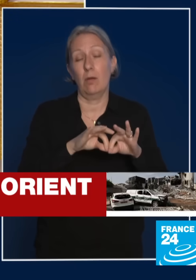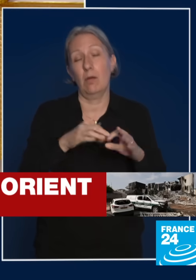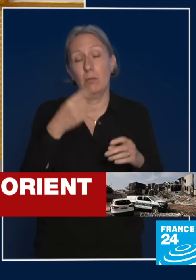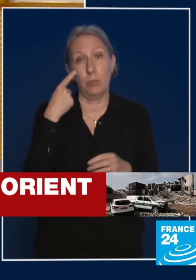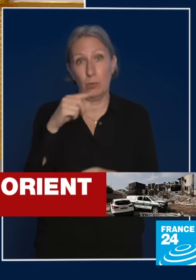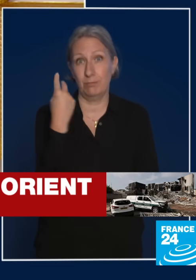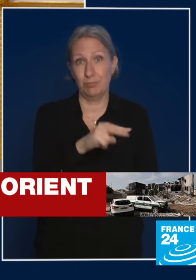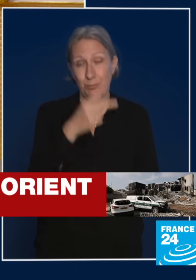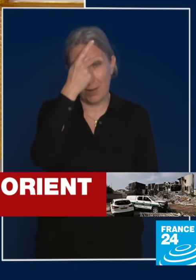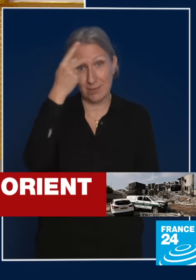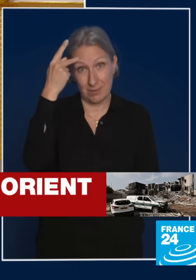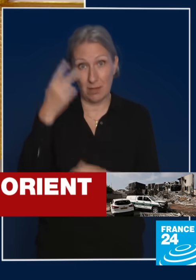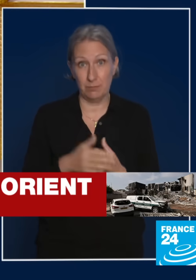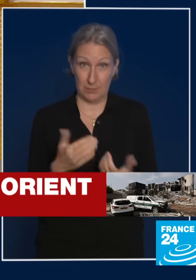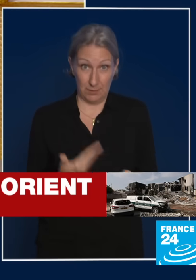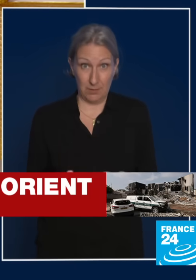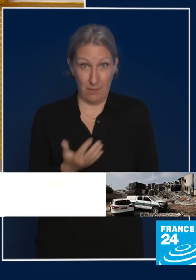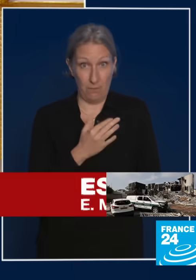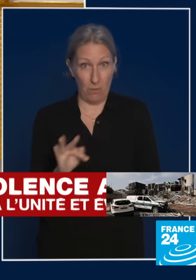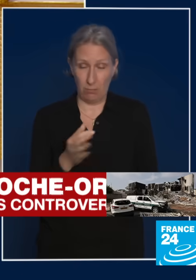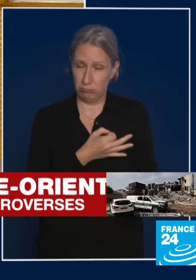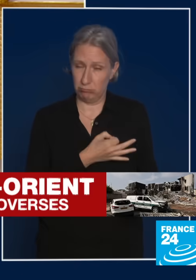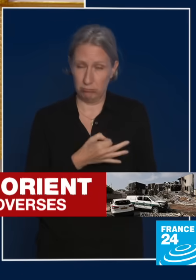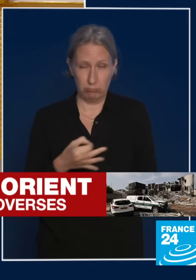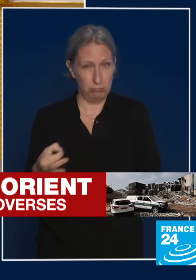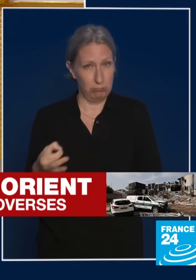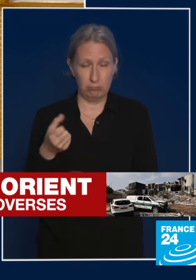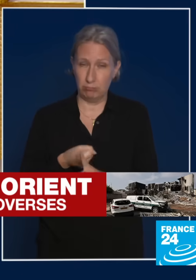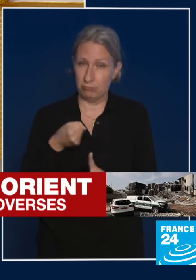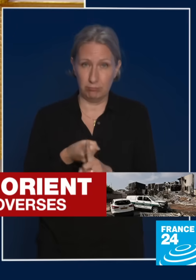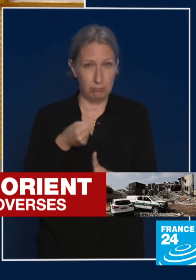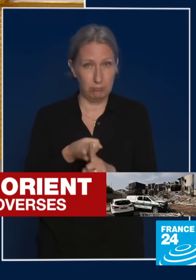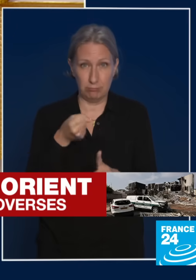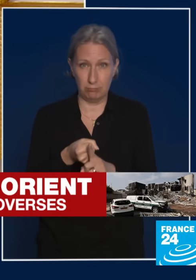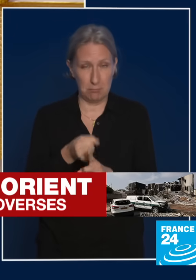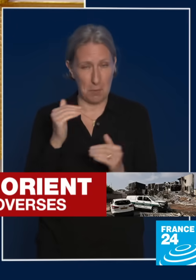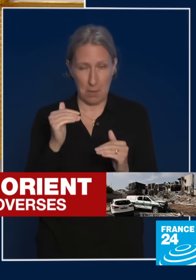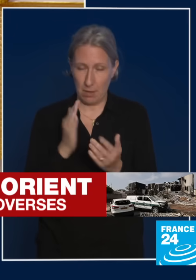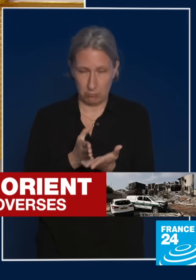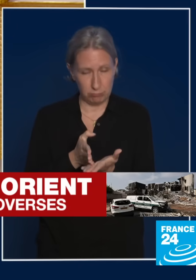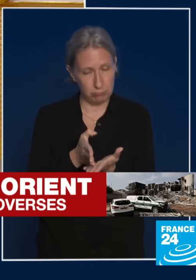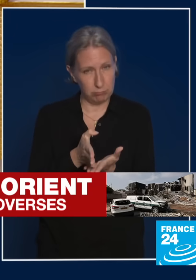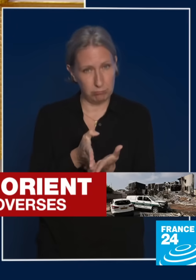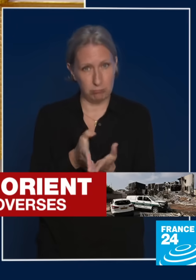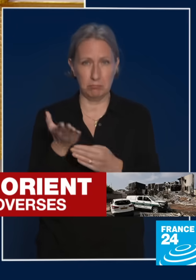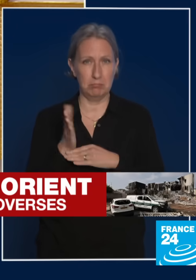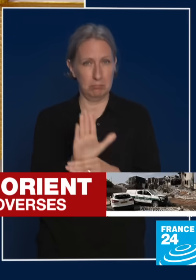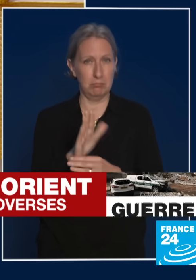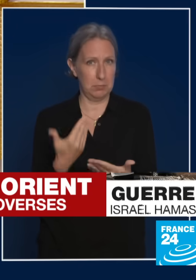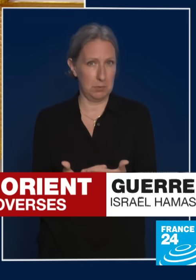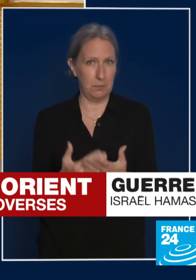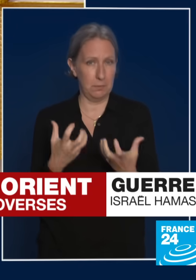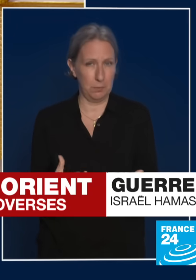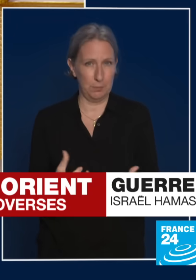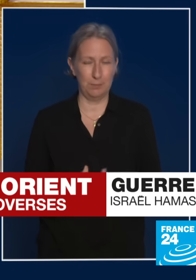la ligne que la France défend avec constance qu'elle continue à défendre sans varier et qu'elle continuera de porter